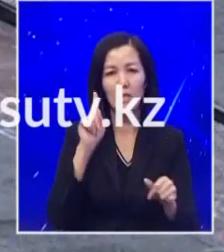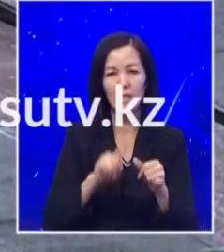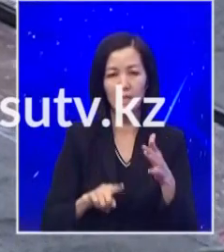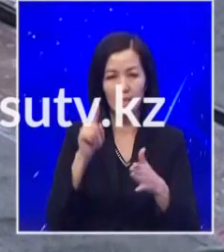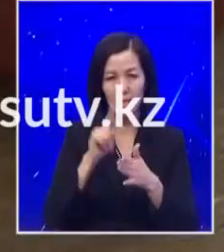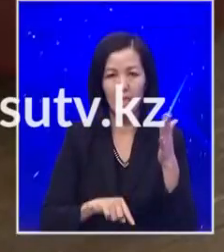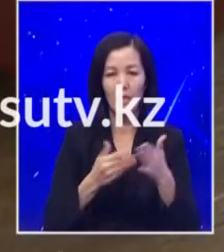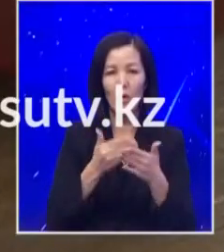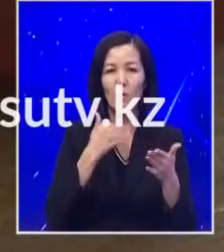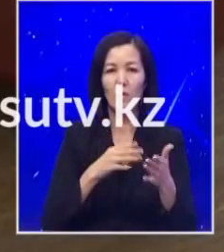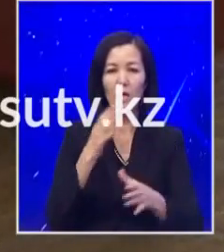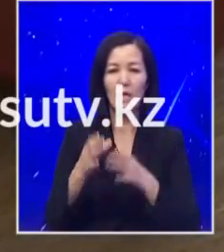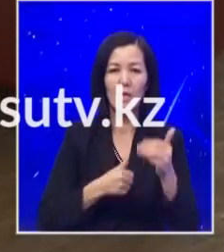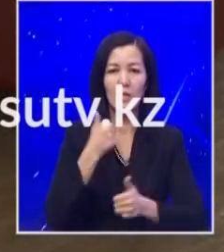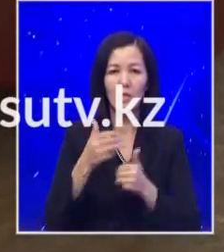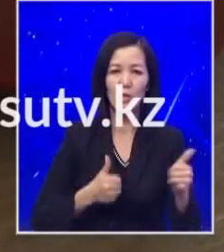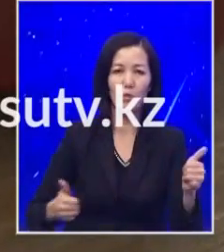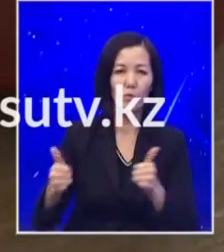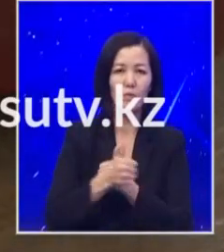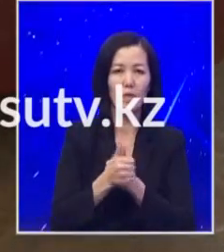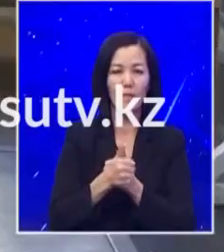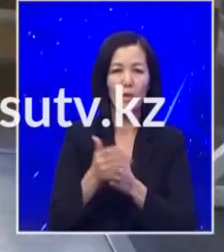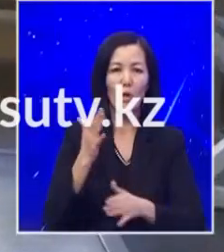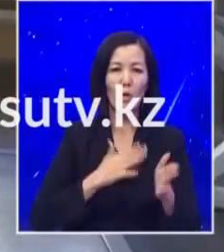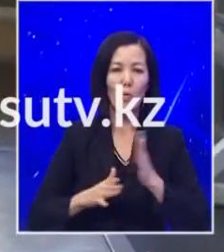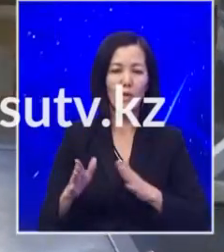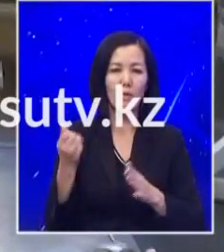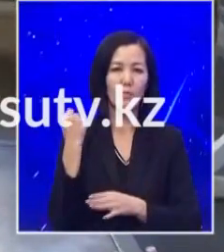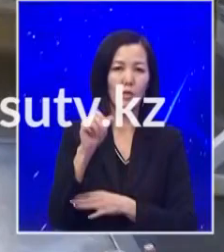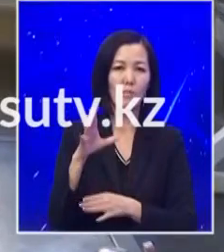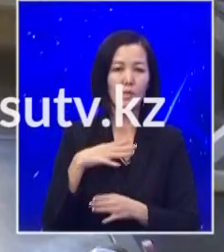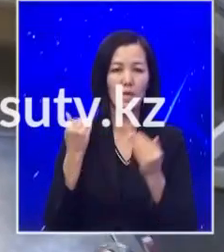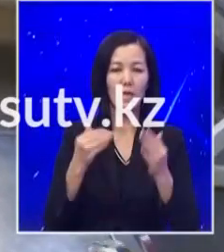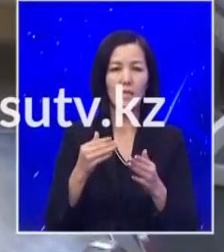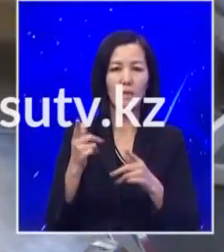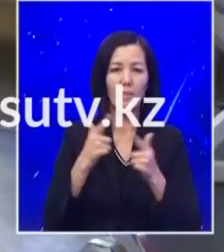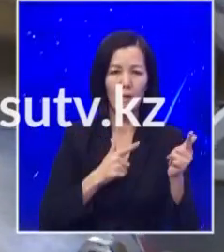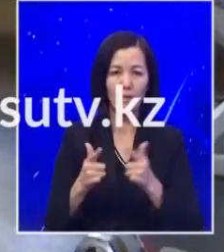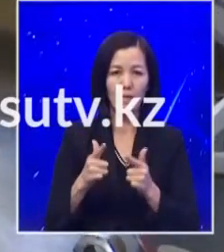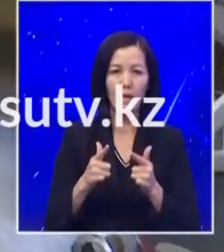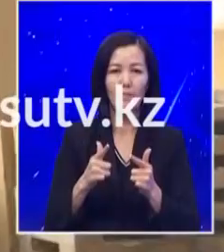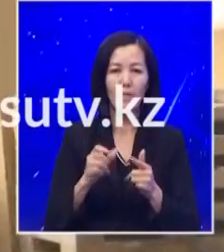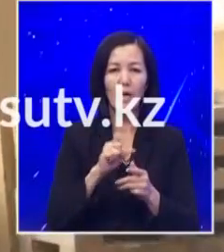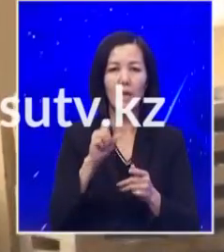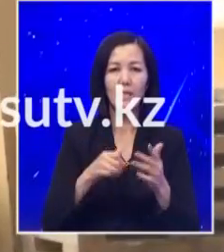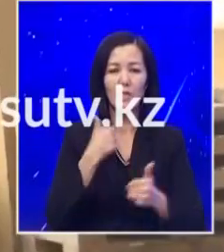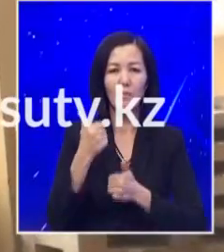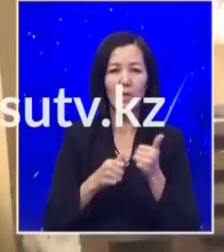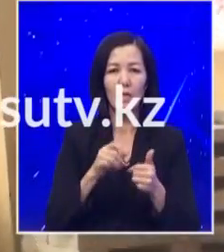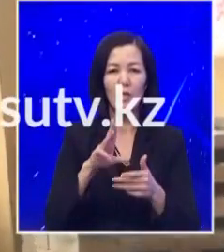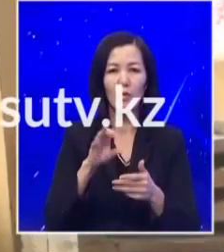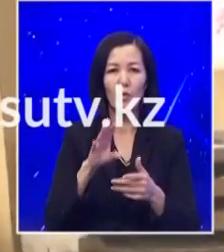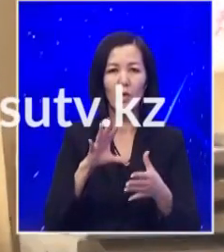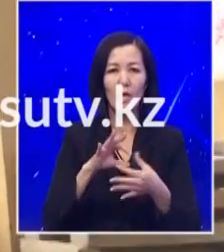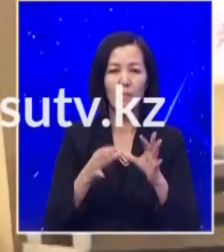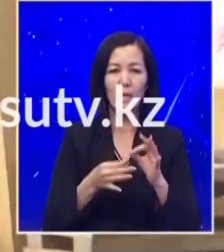атлеттер осыған дейінгі халықаралық жарыстарда топ жарып жанкүйерлерін қуанта білген. Қазірде бабында. Айта кетейік, Азия